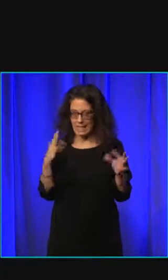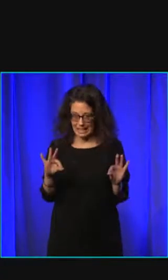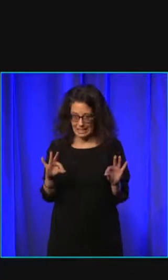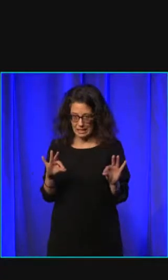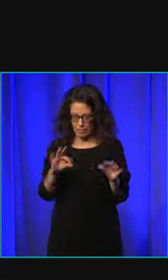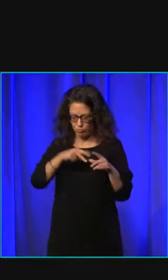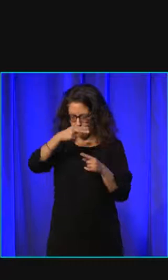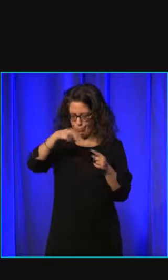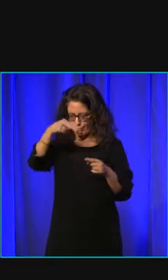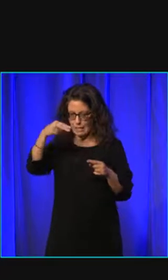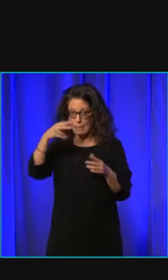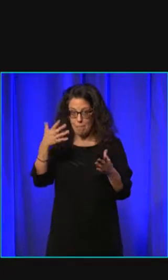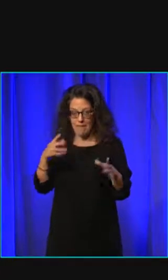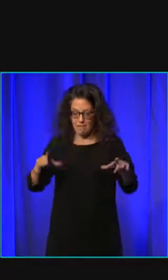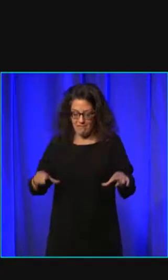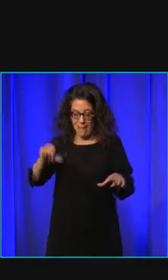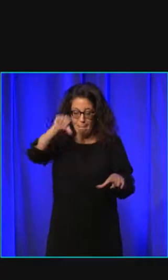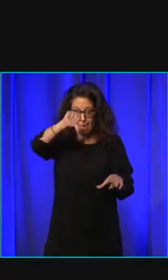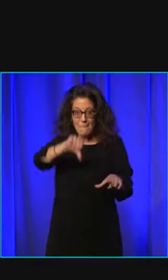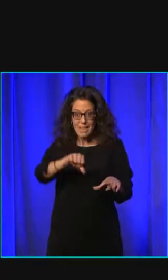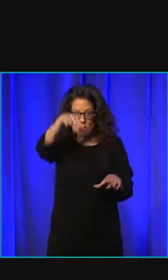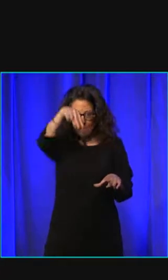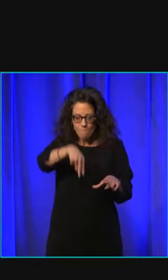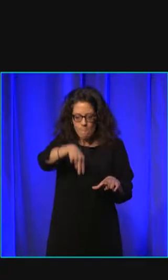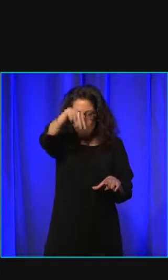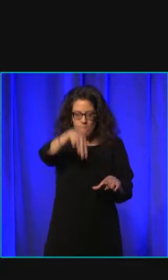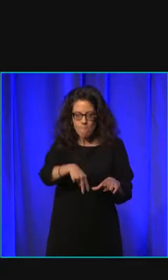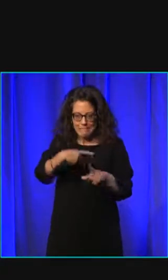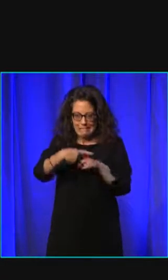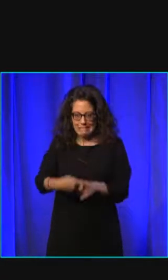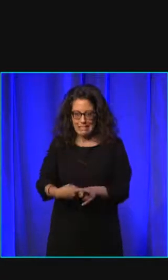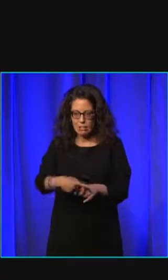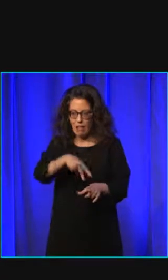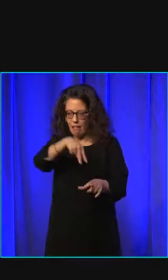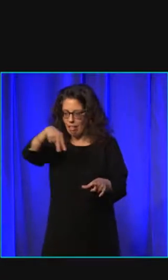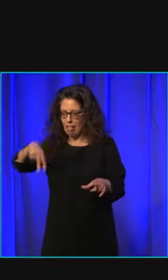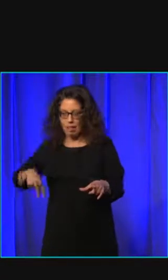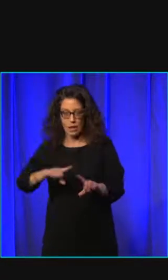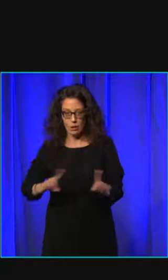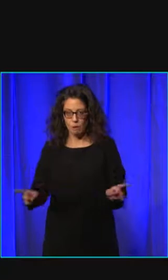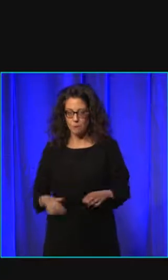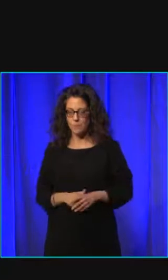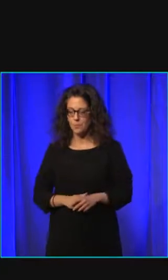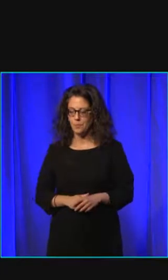en restant au milieu de la toile, vous voyez, ne pas s'en écarter.